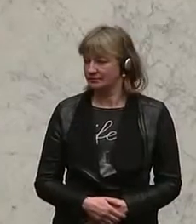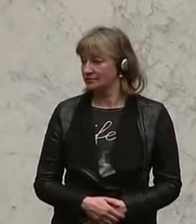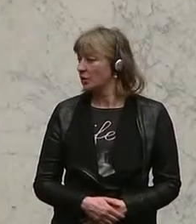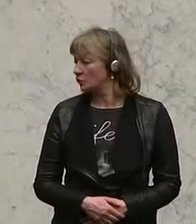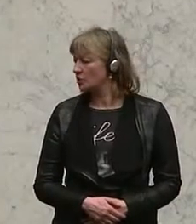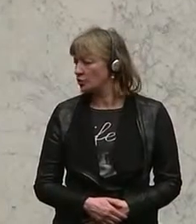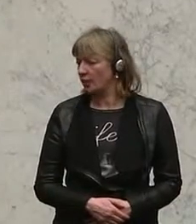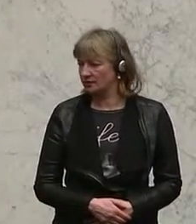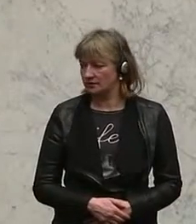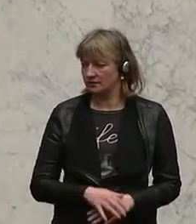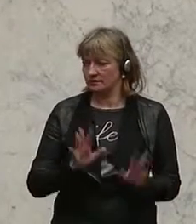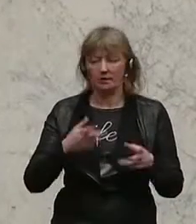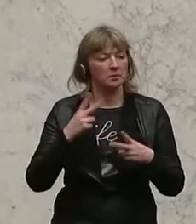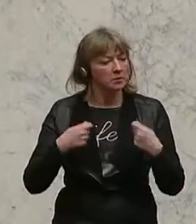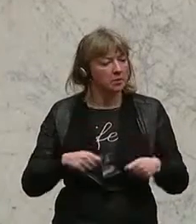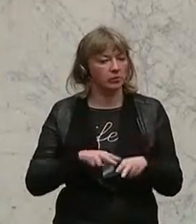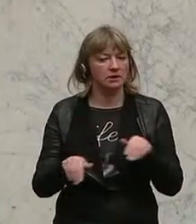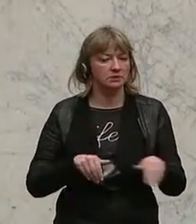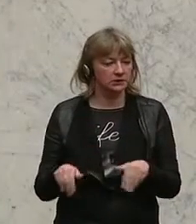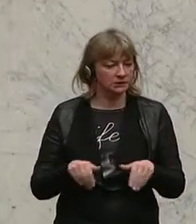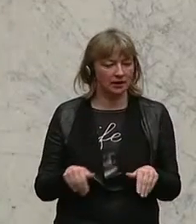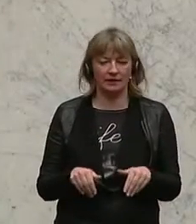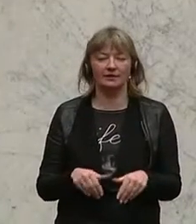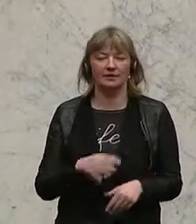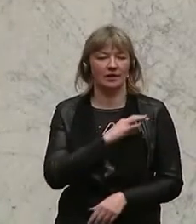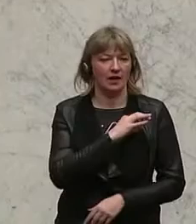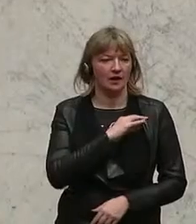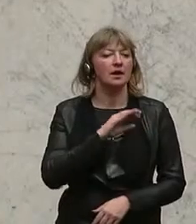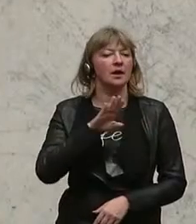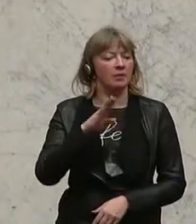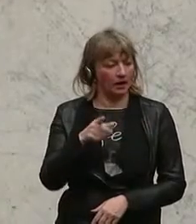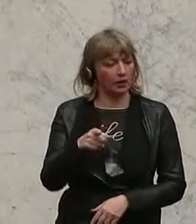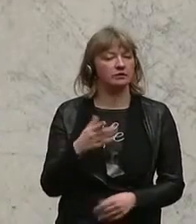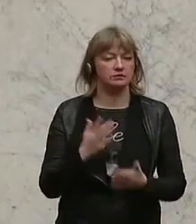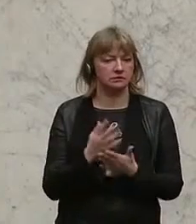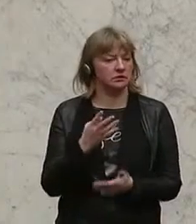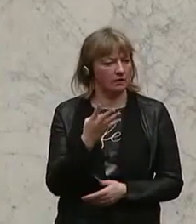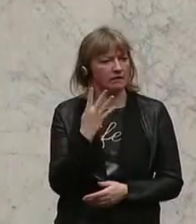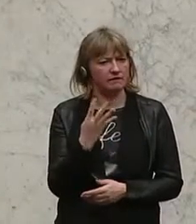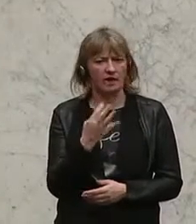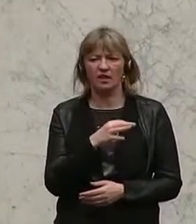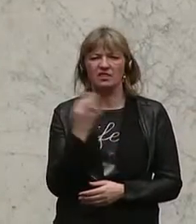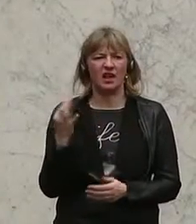Nächster Redner ist der Sozialsprecher der SPÖ, Josef Muchitsch. Das war 4 Tagesordnungspunkte zu früh.